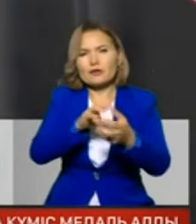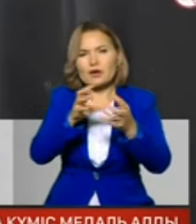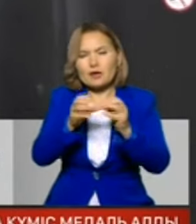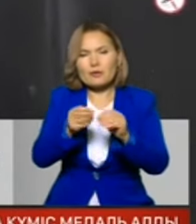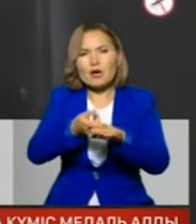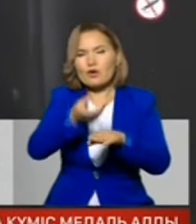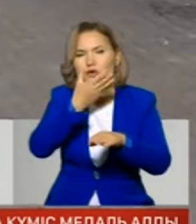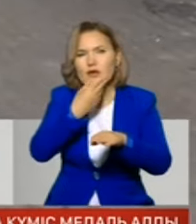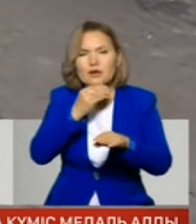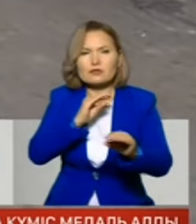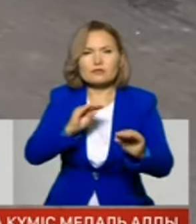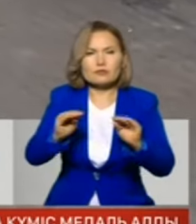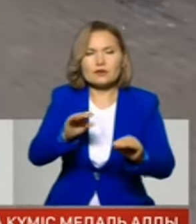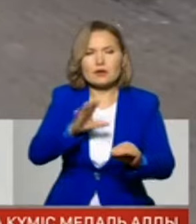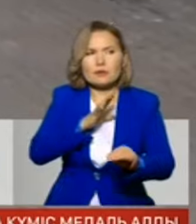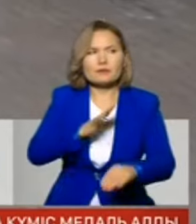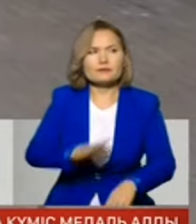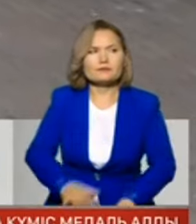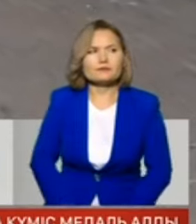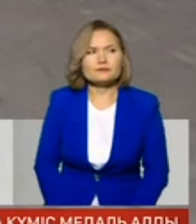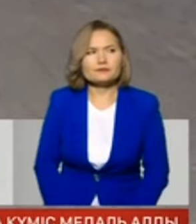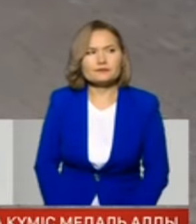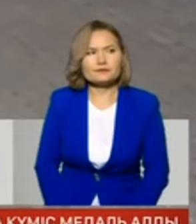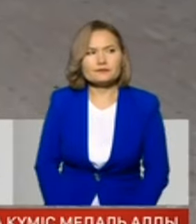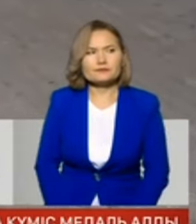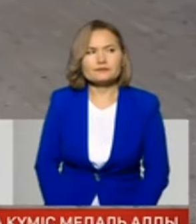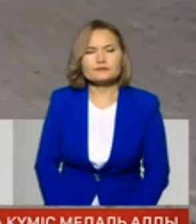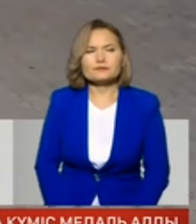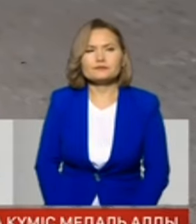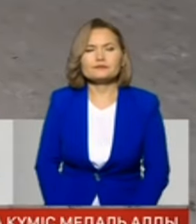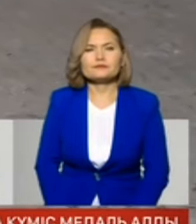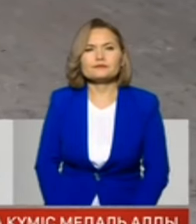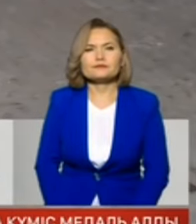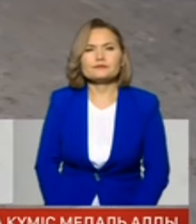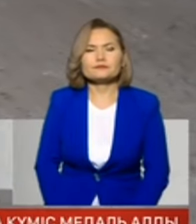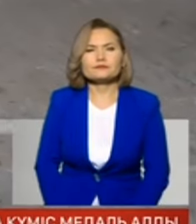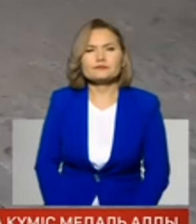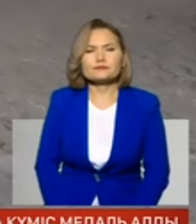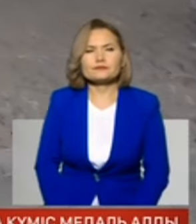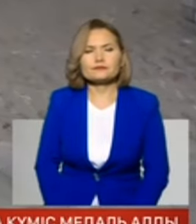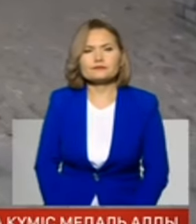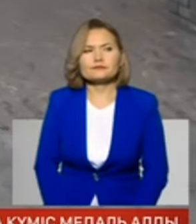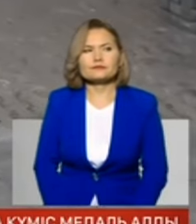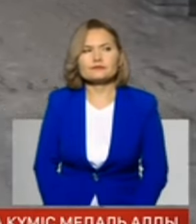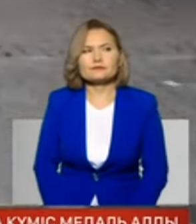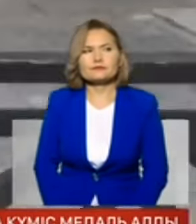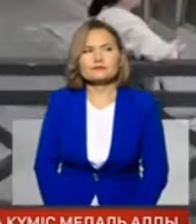шатқалды абаттандырыпты. Айдана Қуантхан, Ержан Жаңбырбай, Қазақстан ұлттық телеарнасы, Алматы.